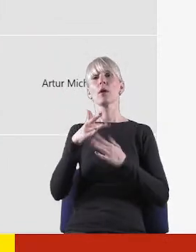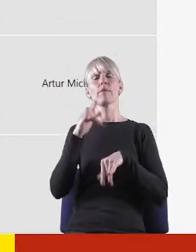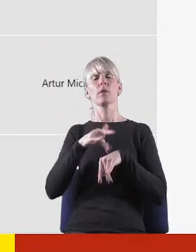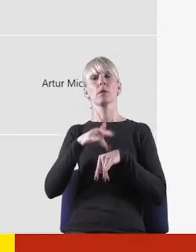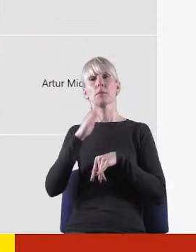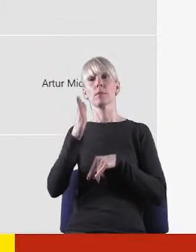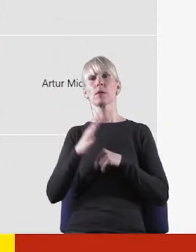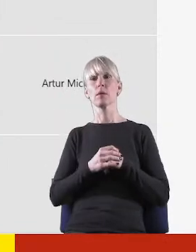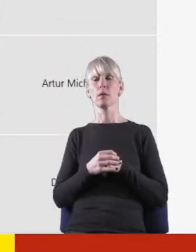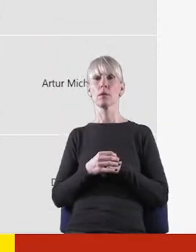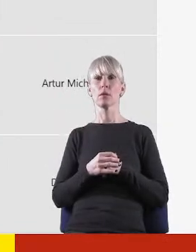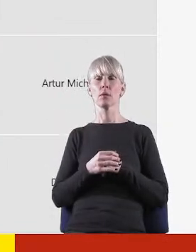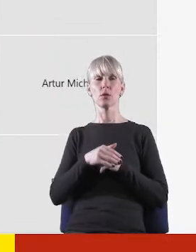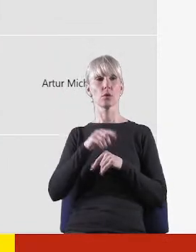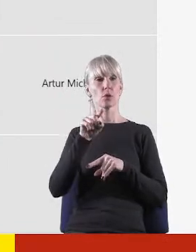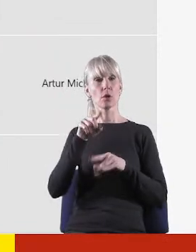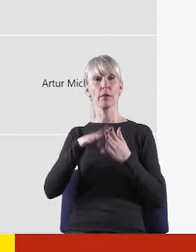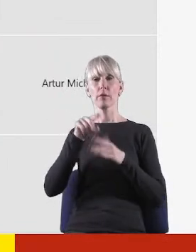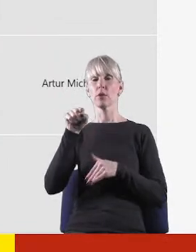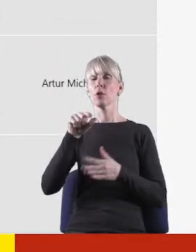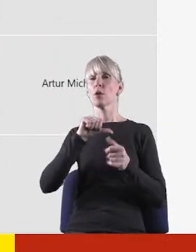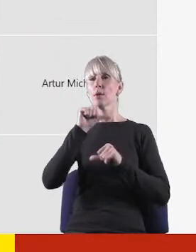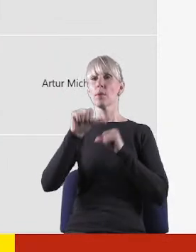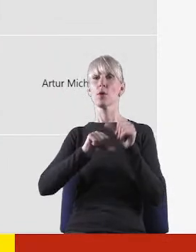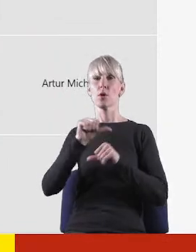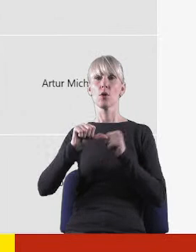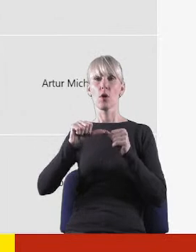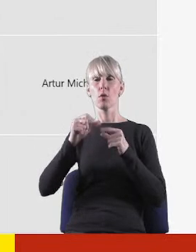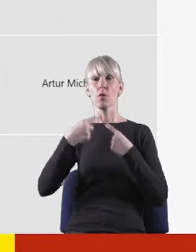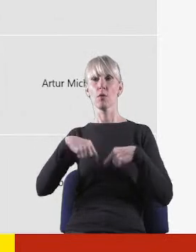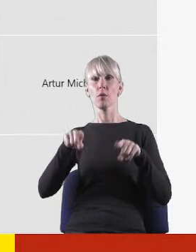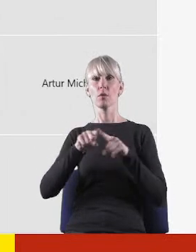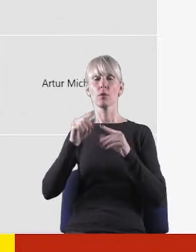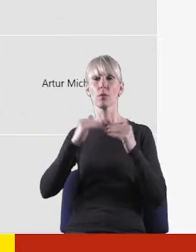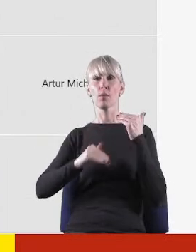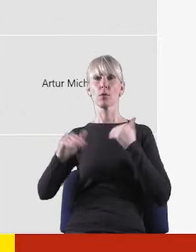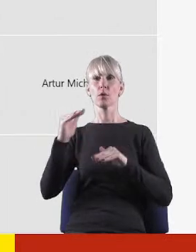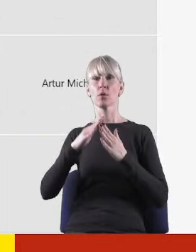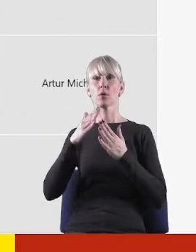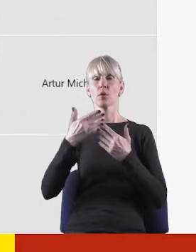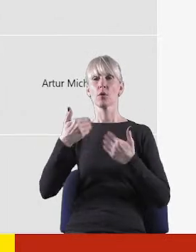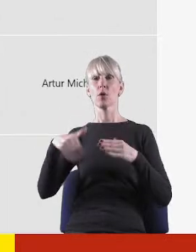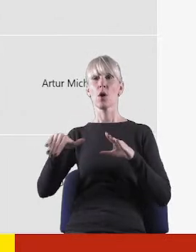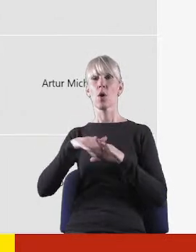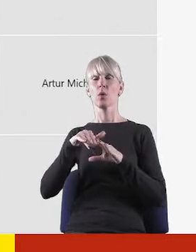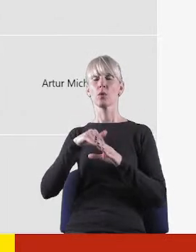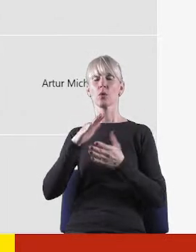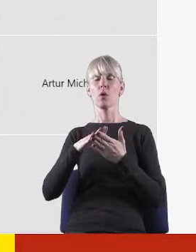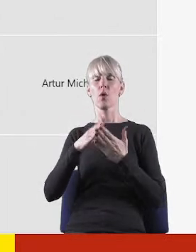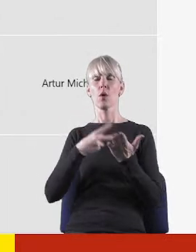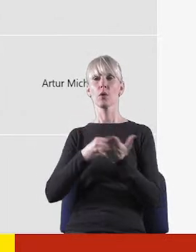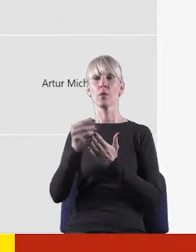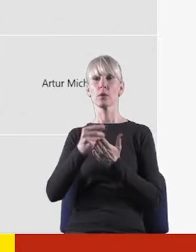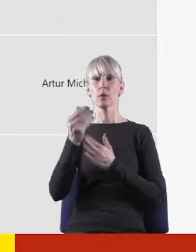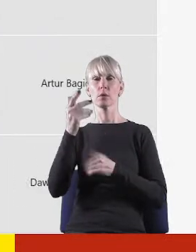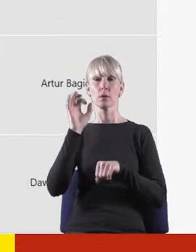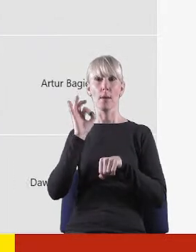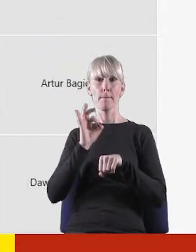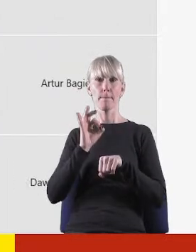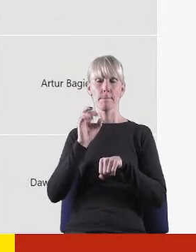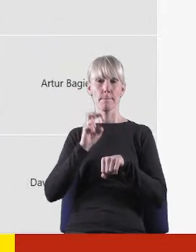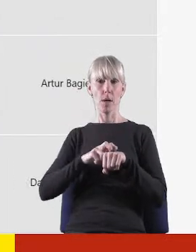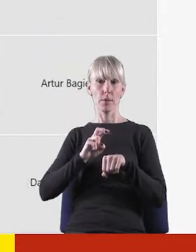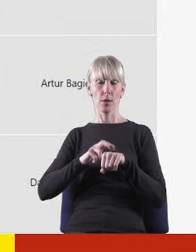czy zaplanowane w tym roku wykonanie podniesienia udziału w inwestycjach medycznych, czy zostało już wykonane,